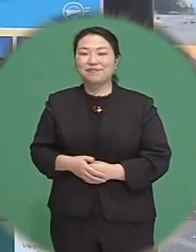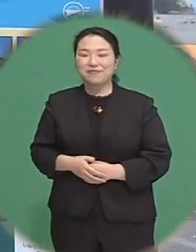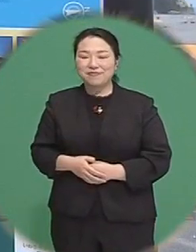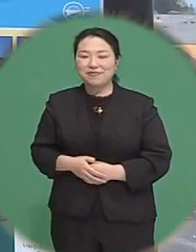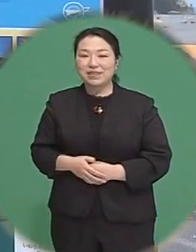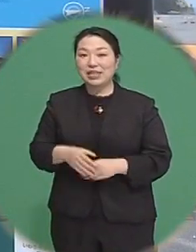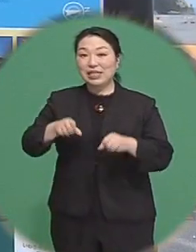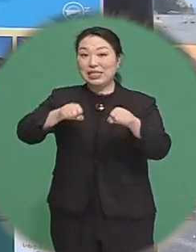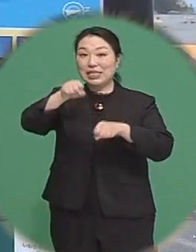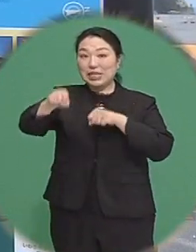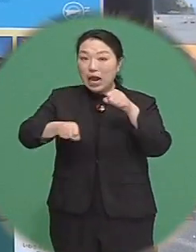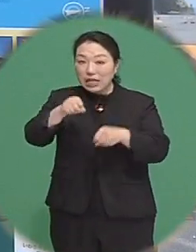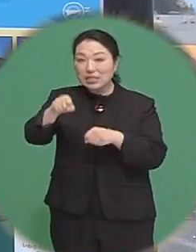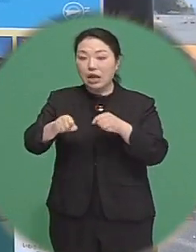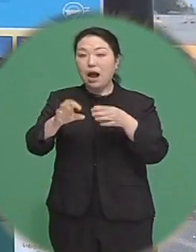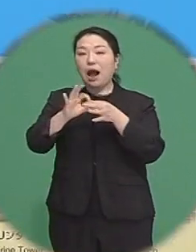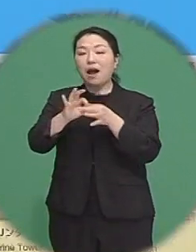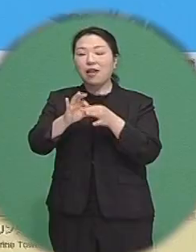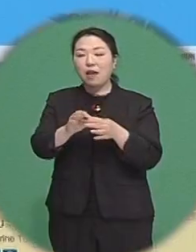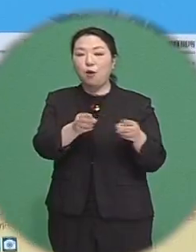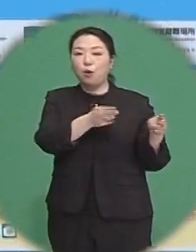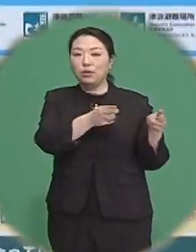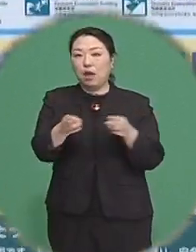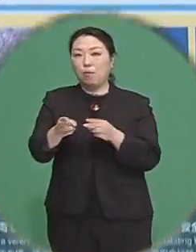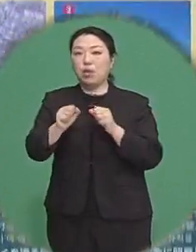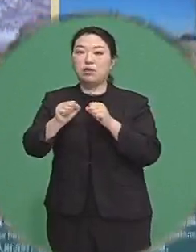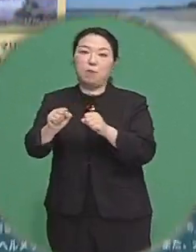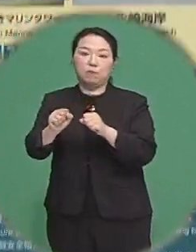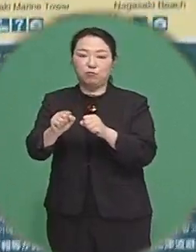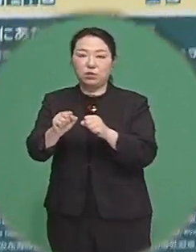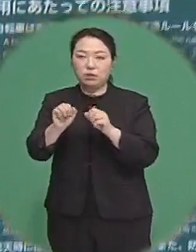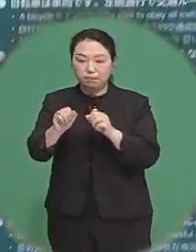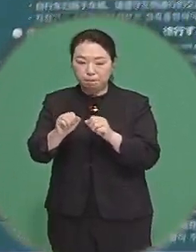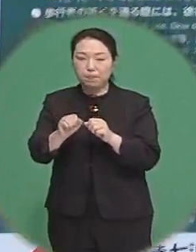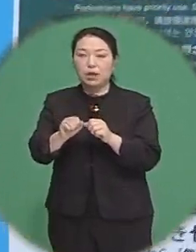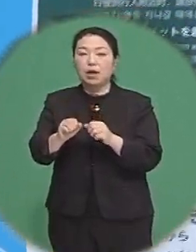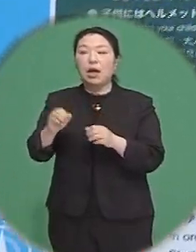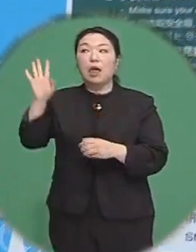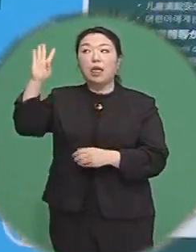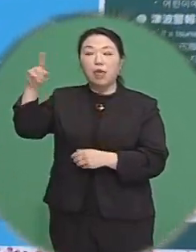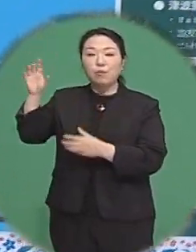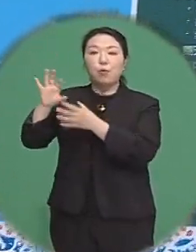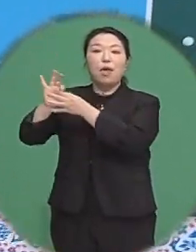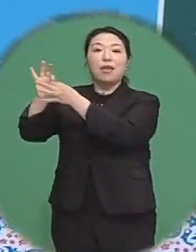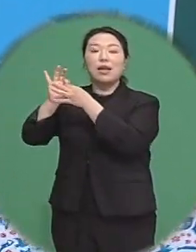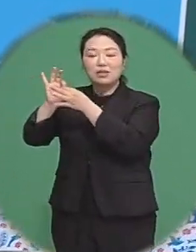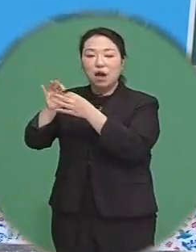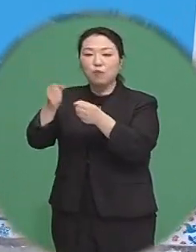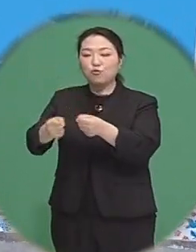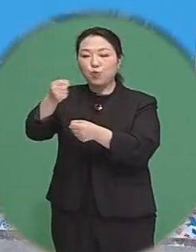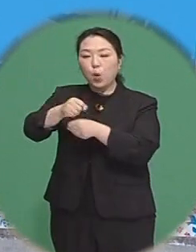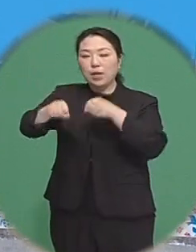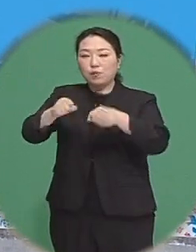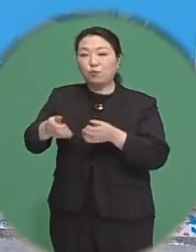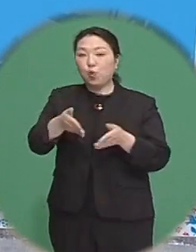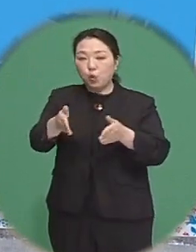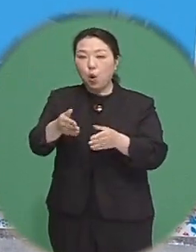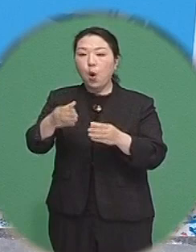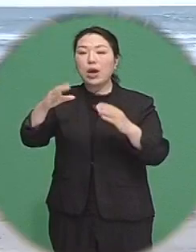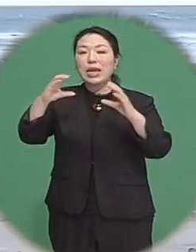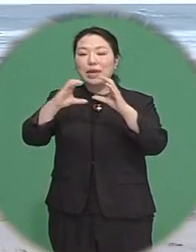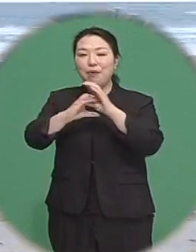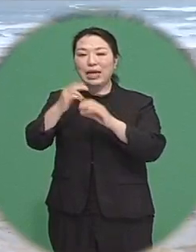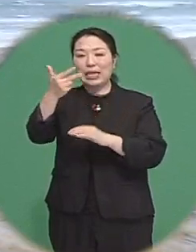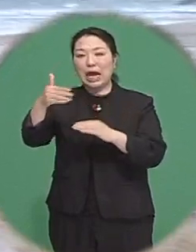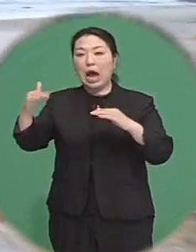自転車が走る環境も整えてきました県とも連携し復興サイクリングロードいわき七浜